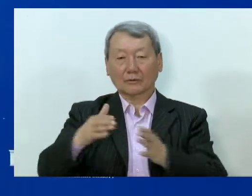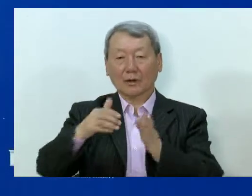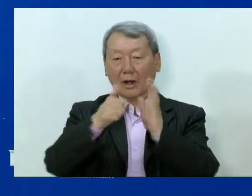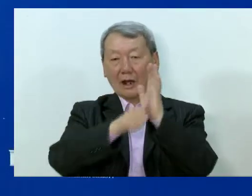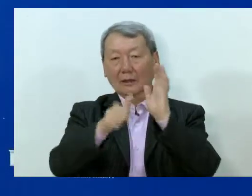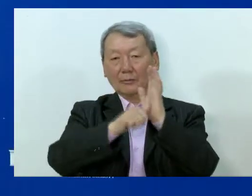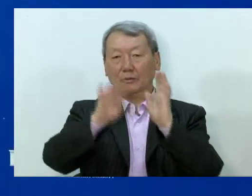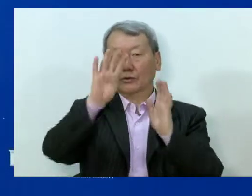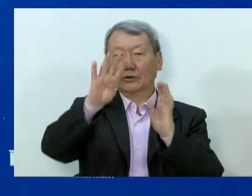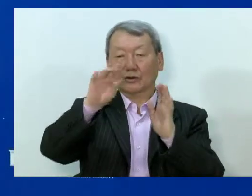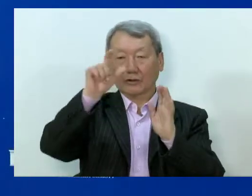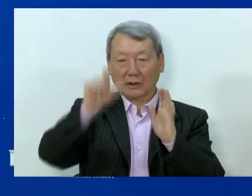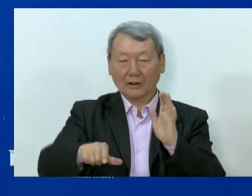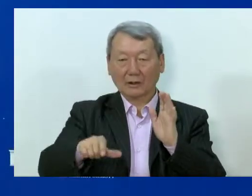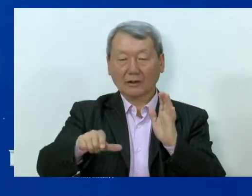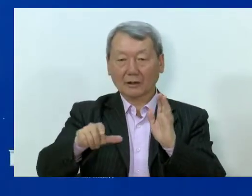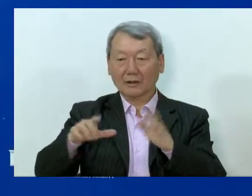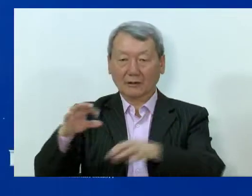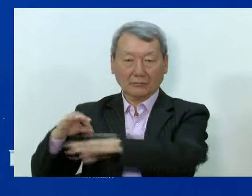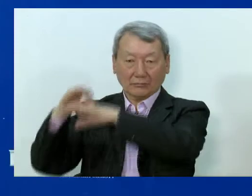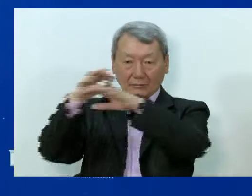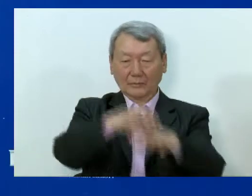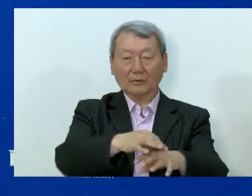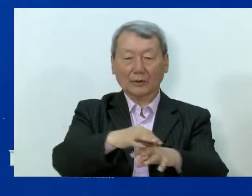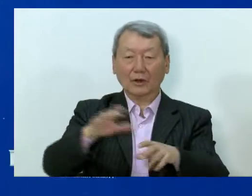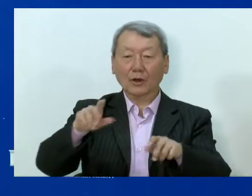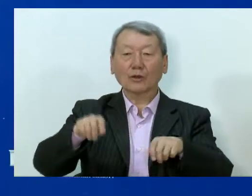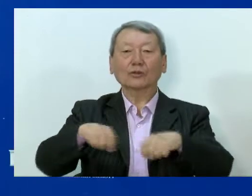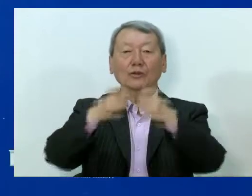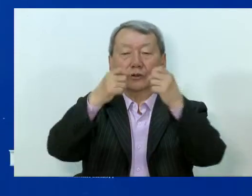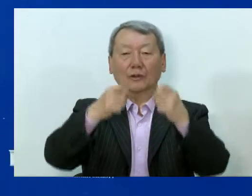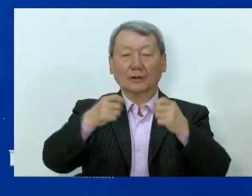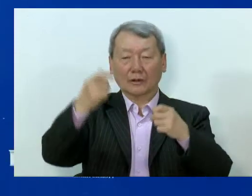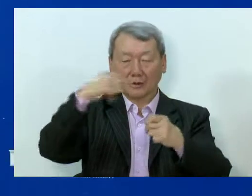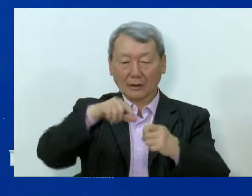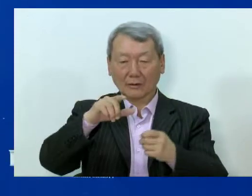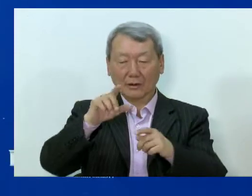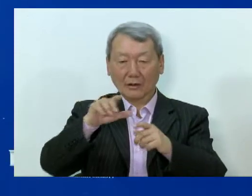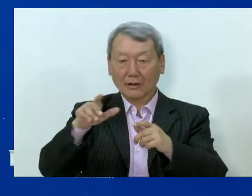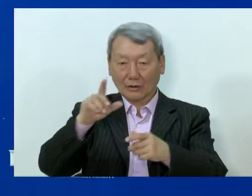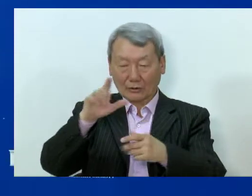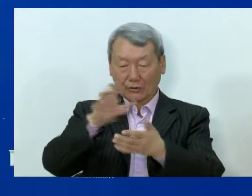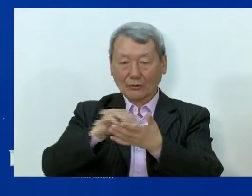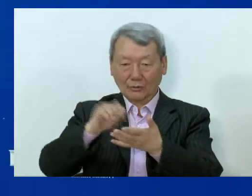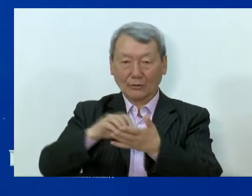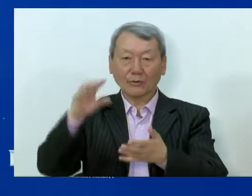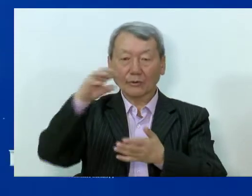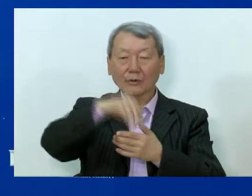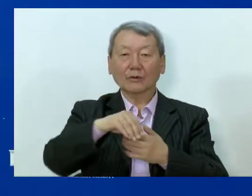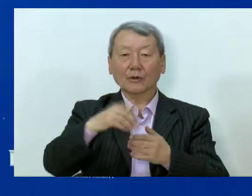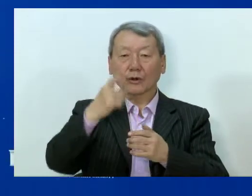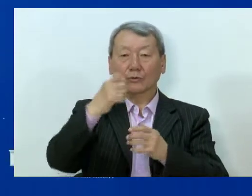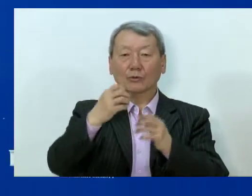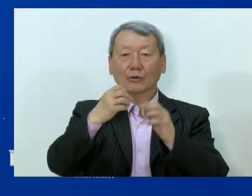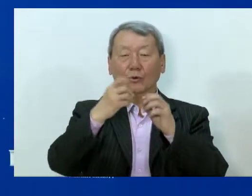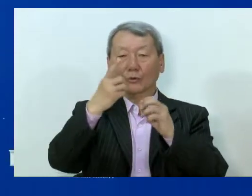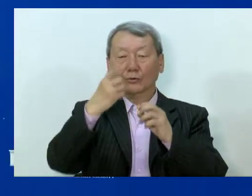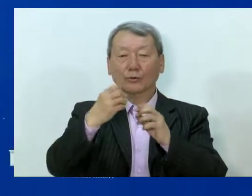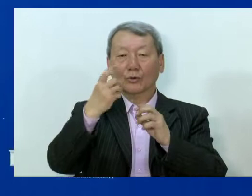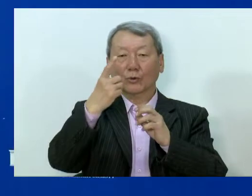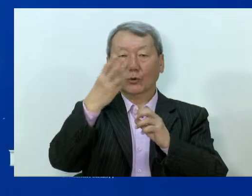that are an addict lip орган торчат везет что уж